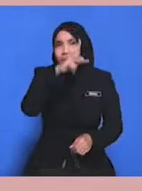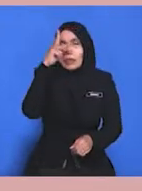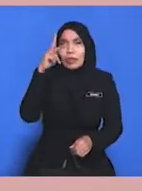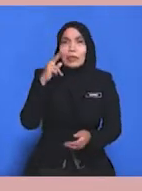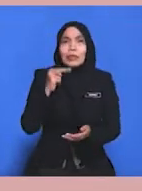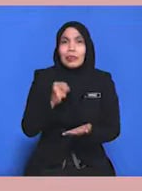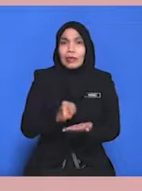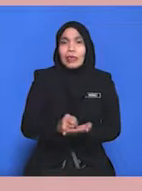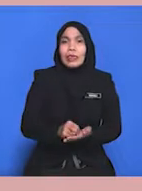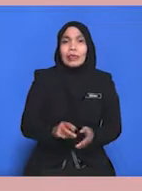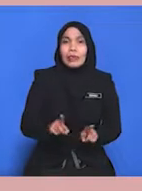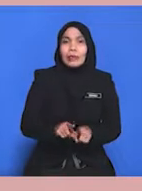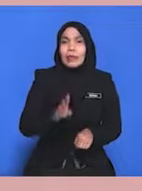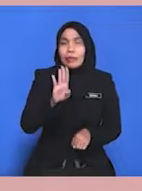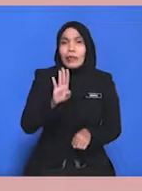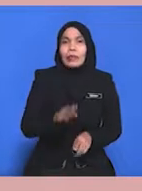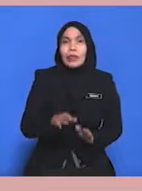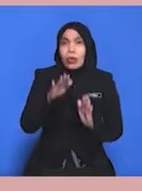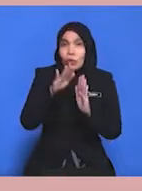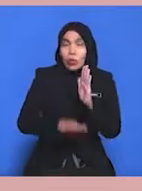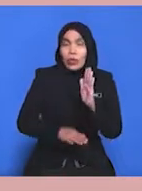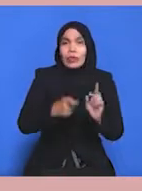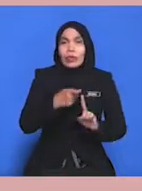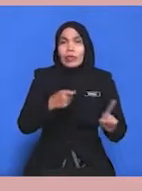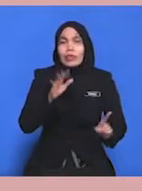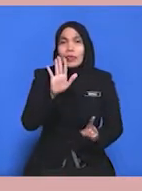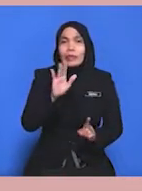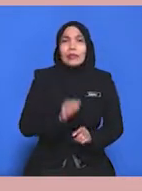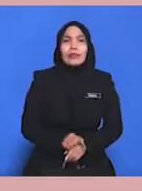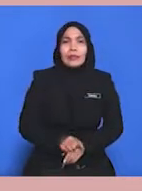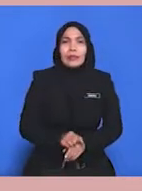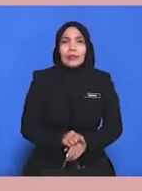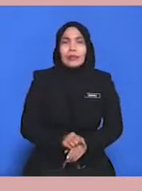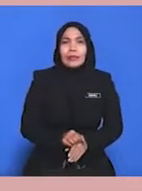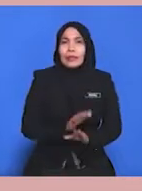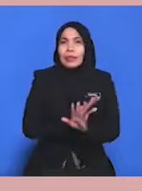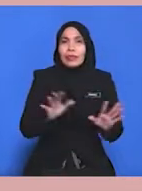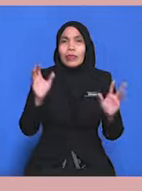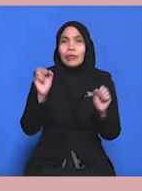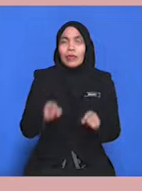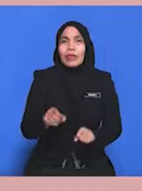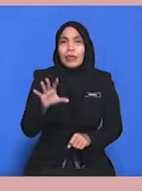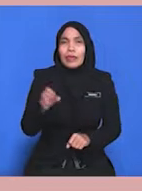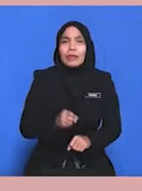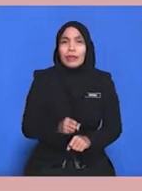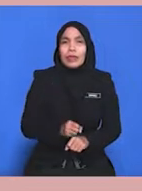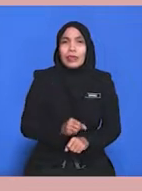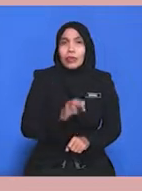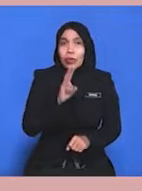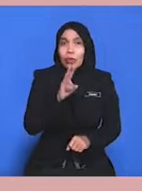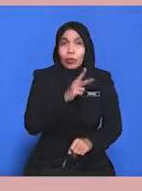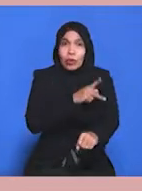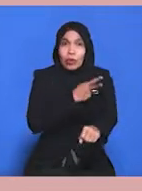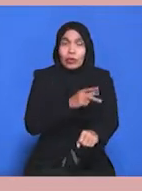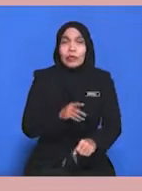5. Kita tidak juga boleh mengambil 2 kuasa 4 kerana nilai 16 adalah